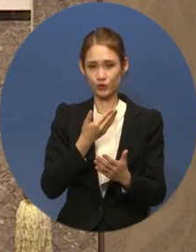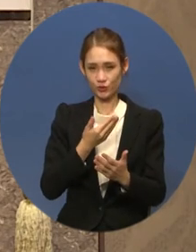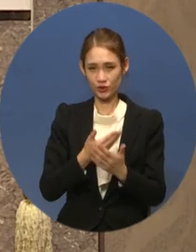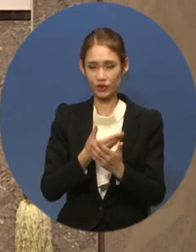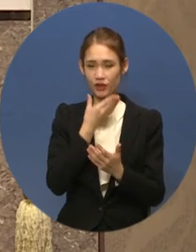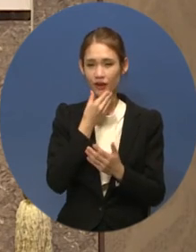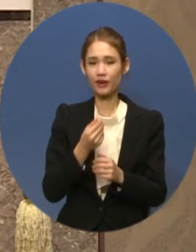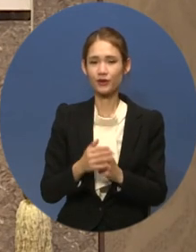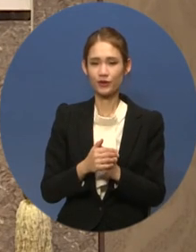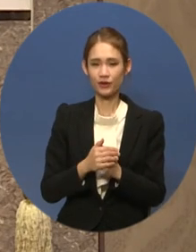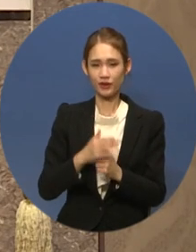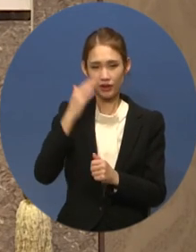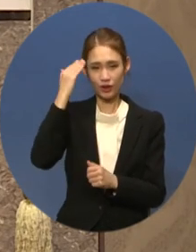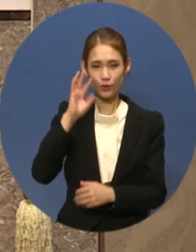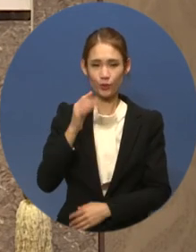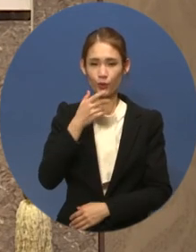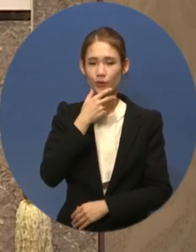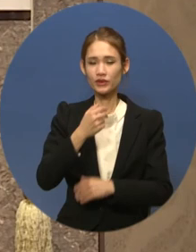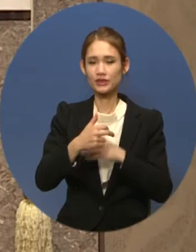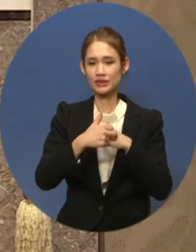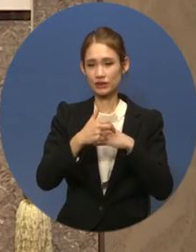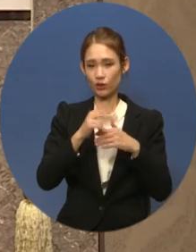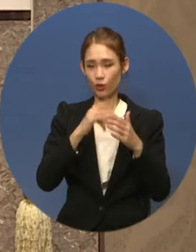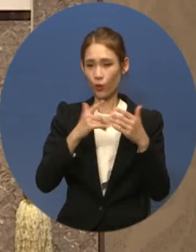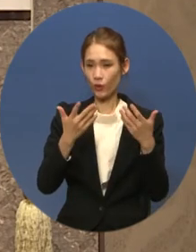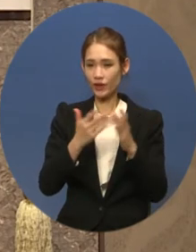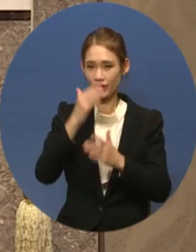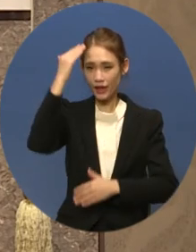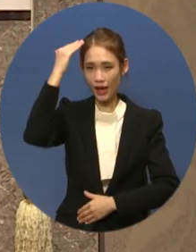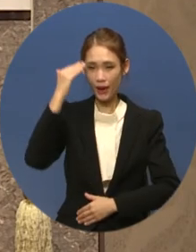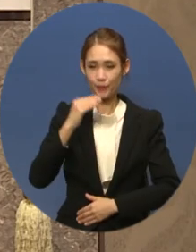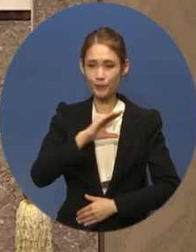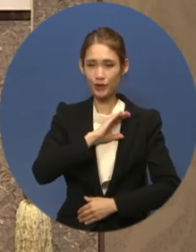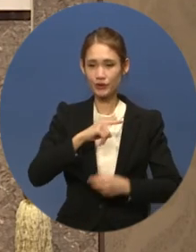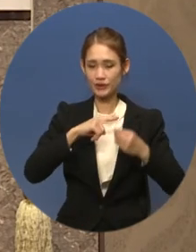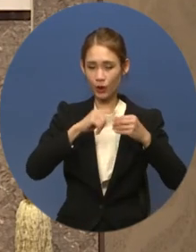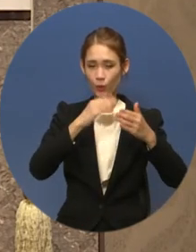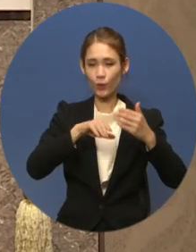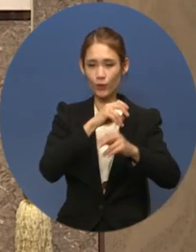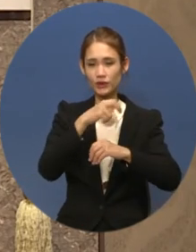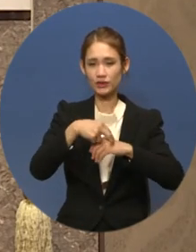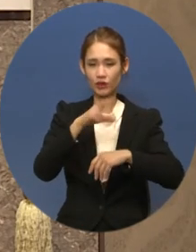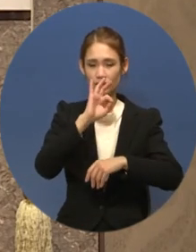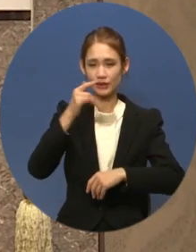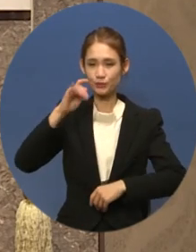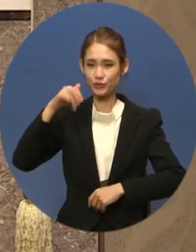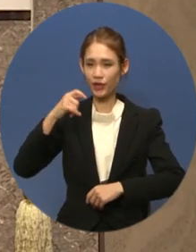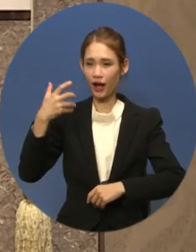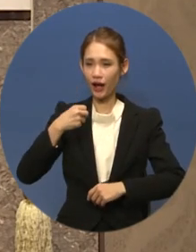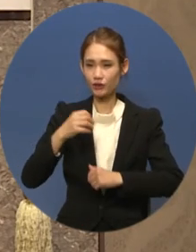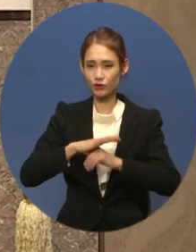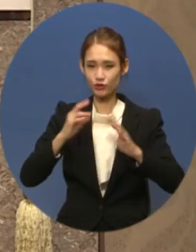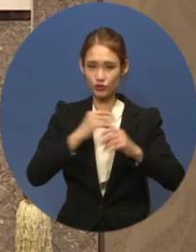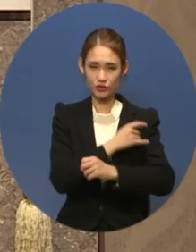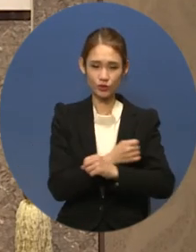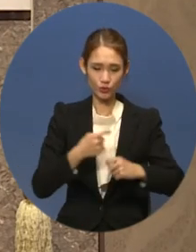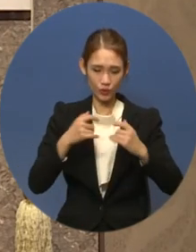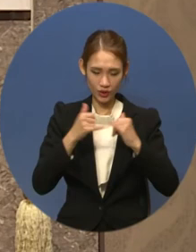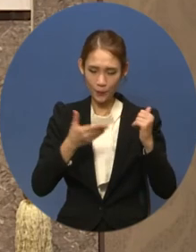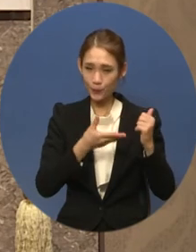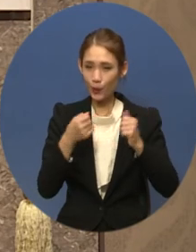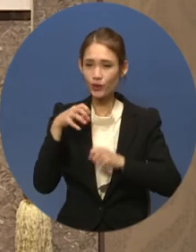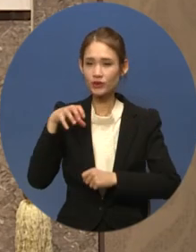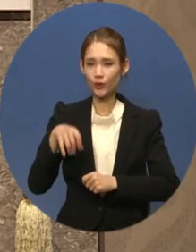한국보훈복지의료공단 은 아 대한민국 최고의 공공의료 인프라를 갖추고 우리 국가의 공자를 모시는 기관